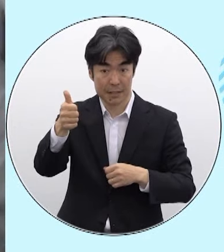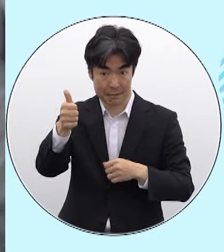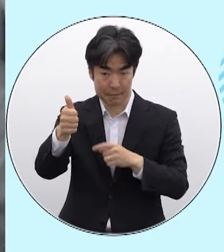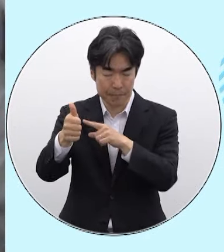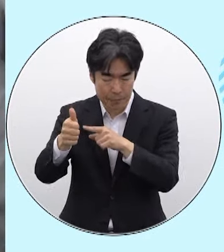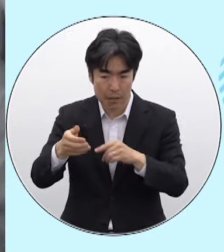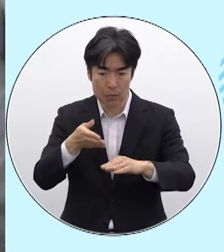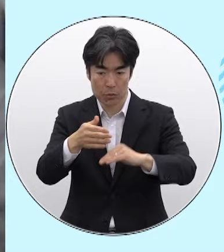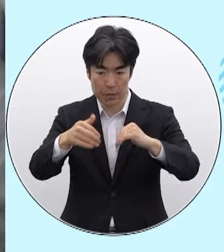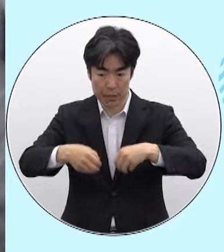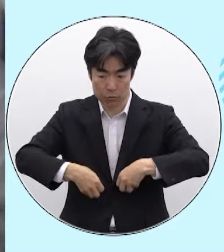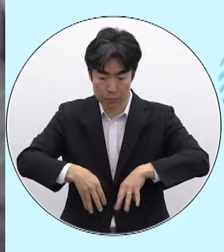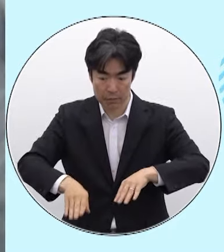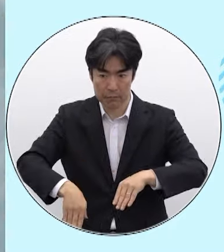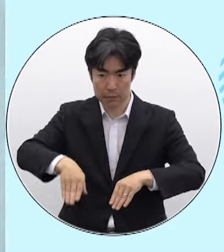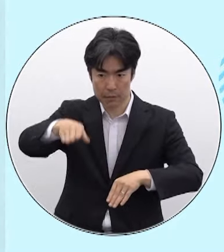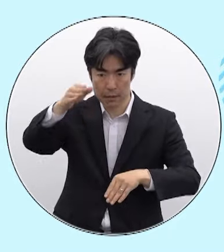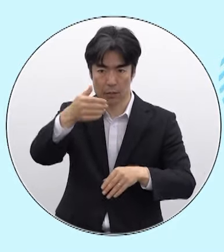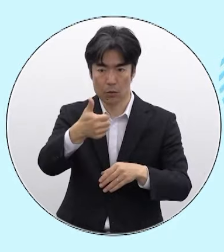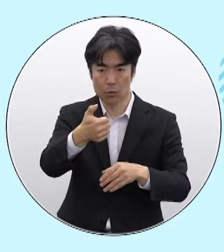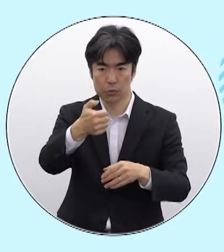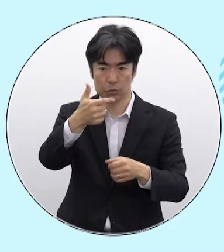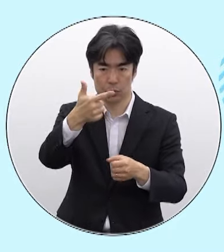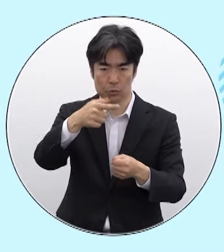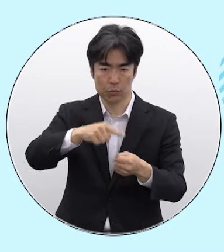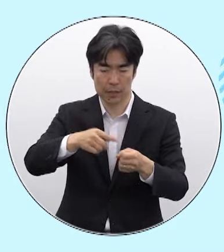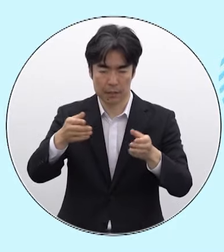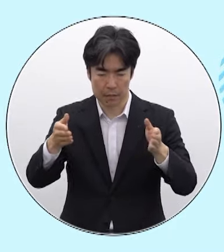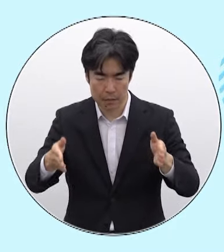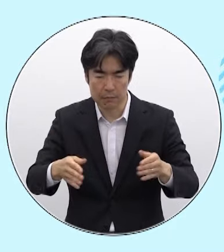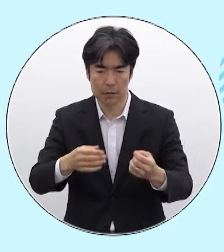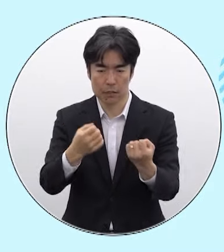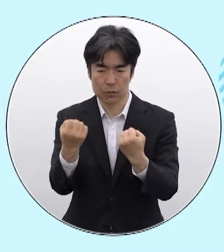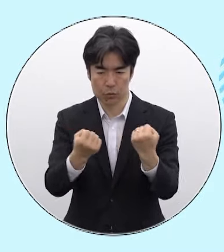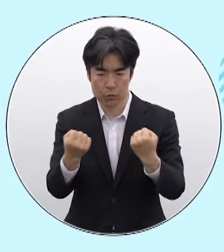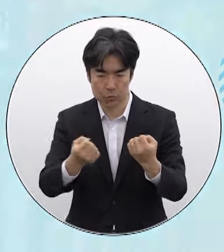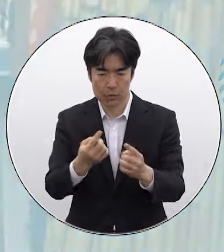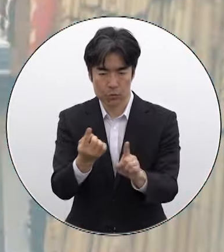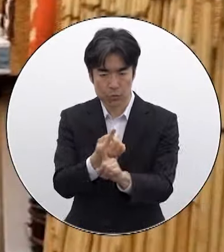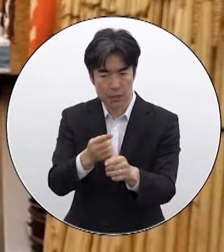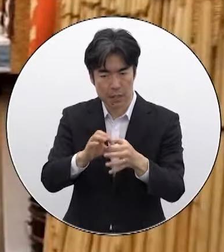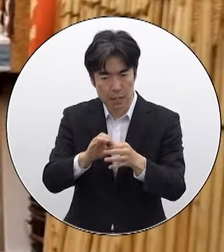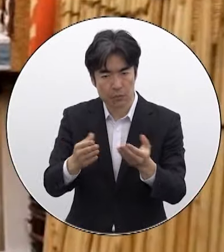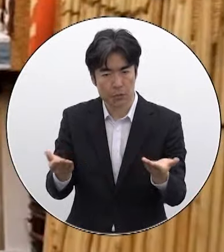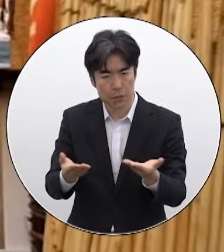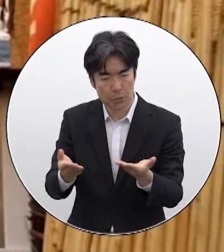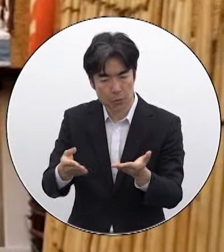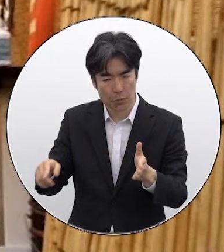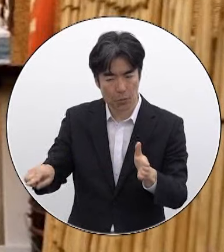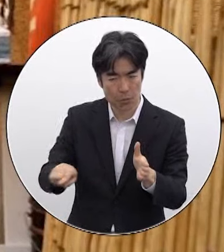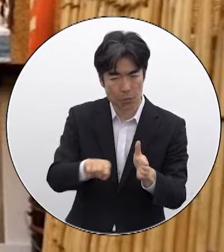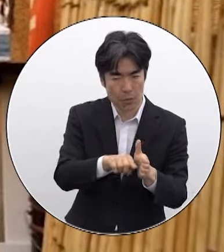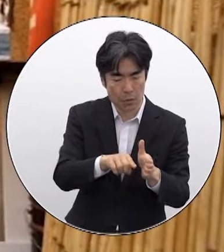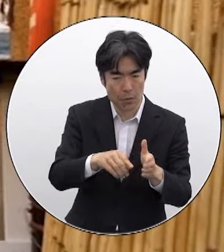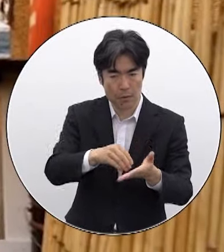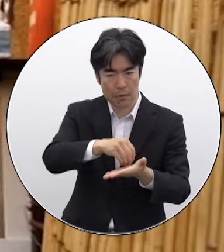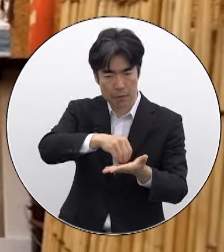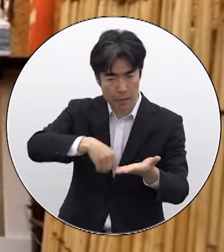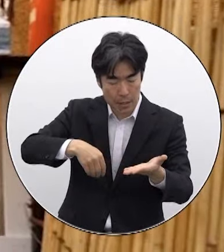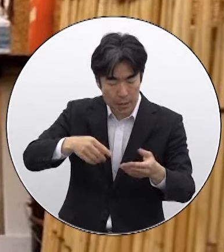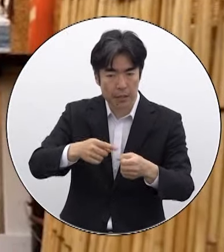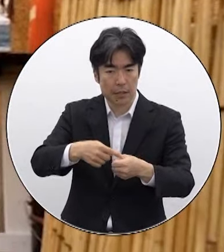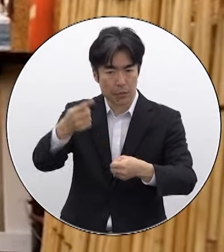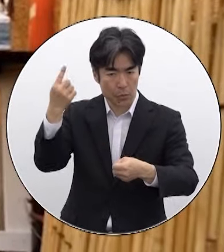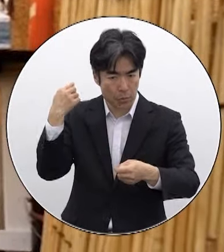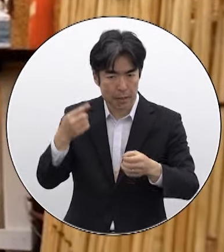南さんは越谷で生まれ育って56年、自動車修理の仕事を経て昨年長年の夢だった飲食